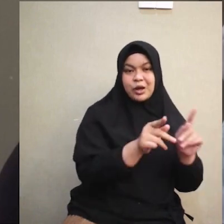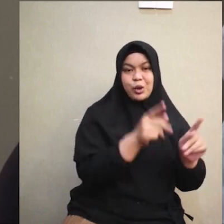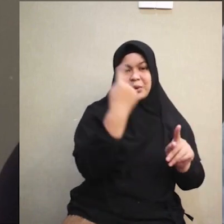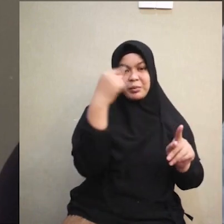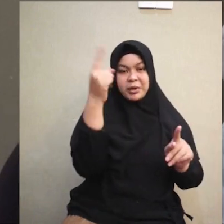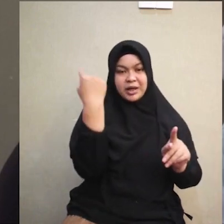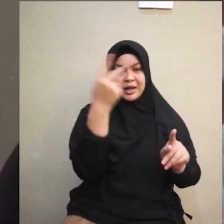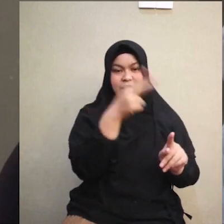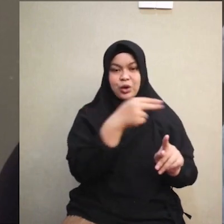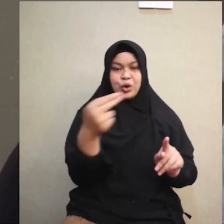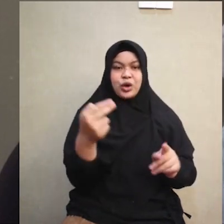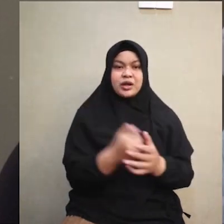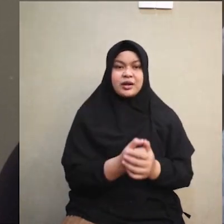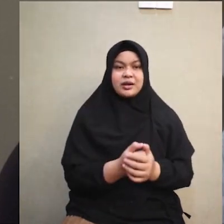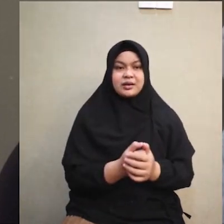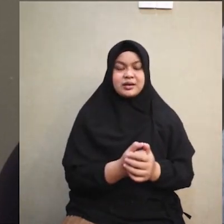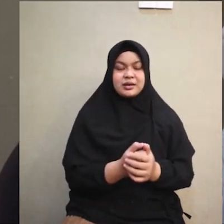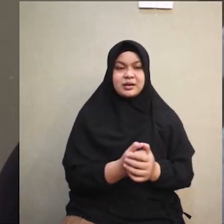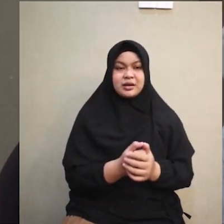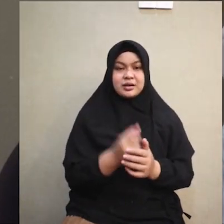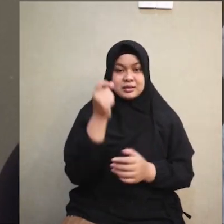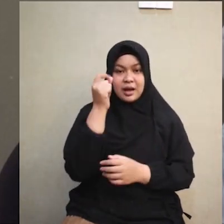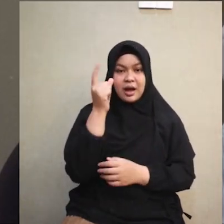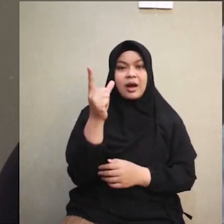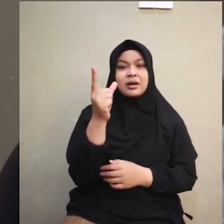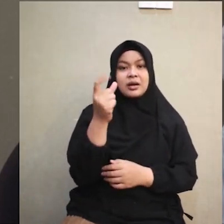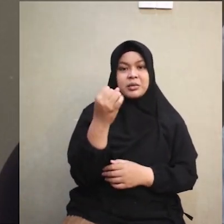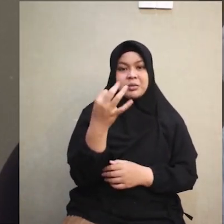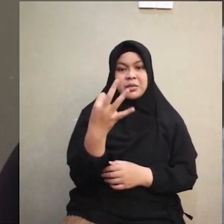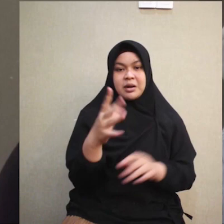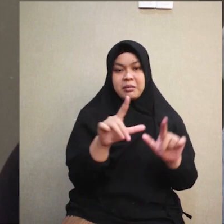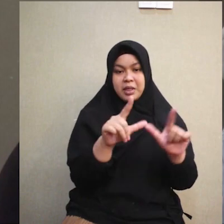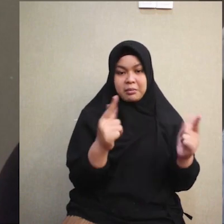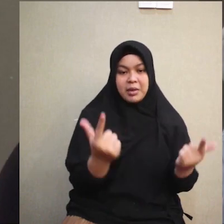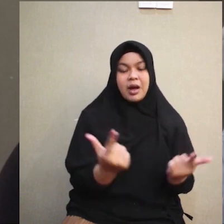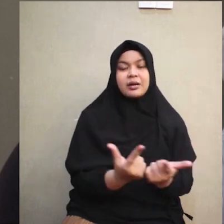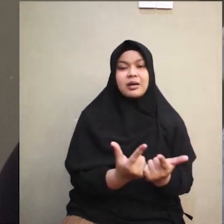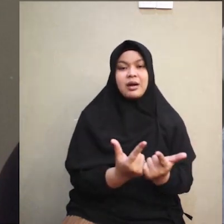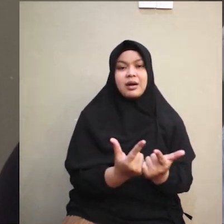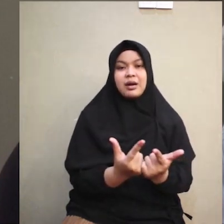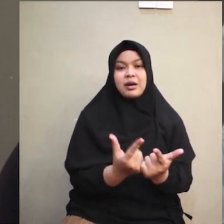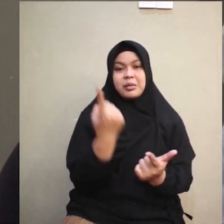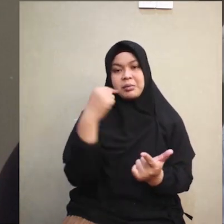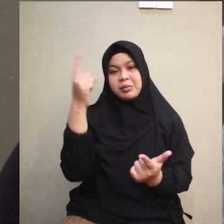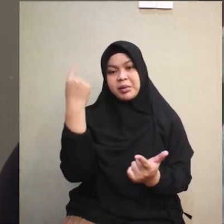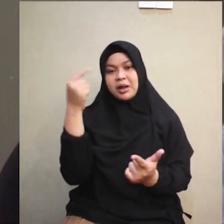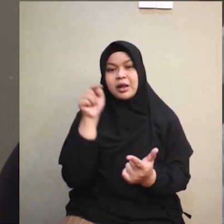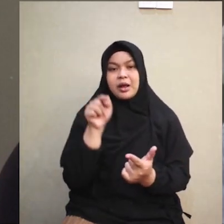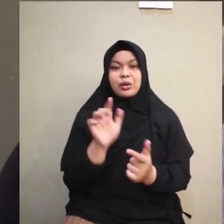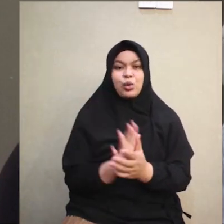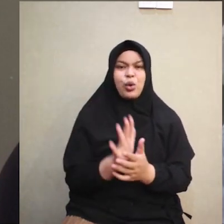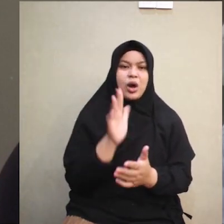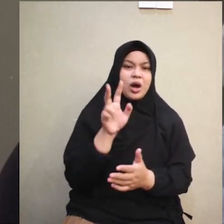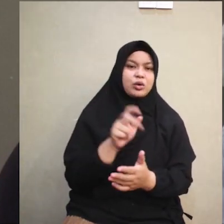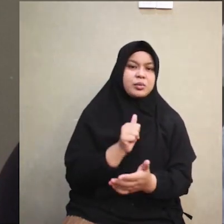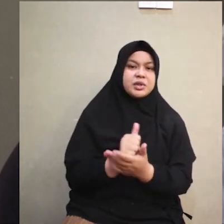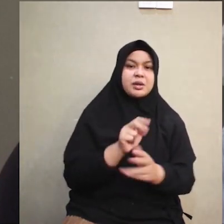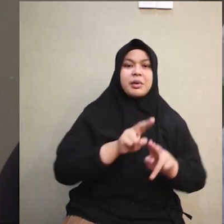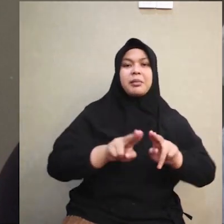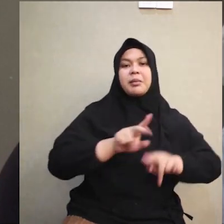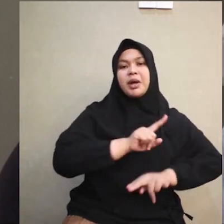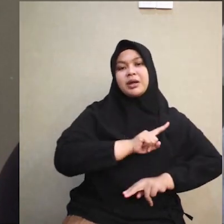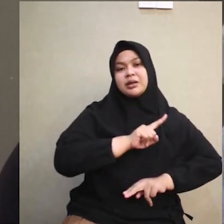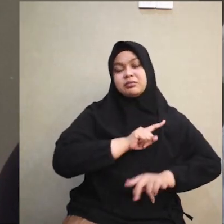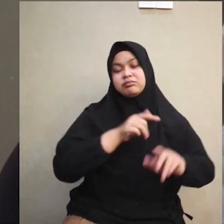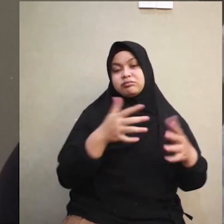pemerintah Indonesia kemudian dia sadar beberapa lembaga apa namanya pemerintah itu harusnya memperbaiki